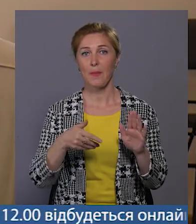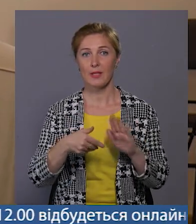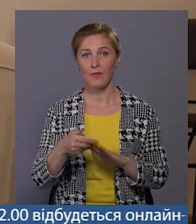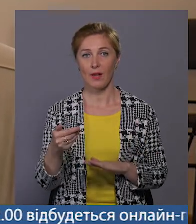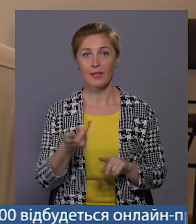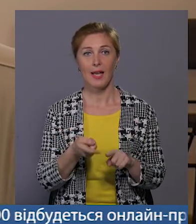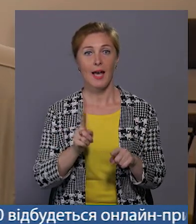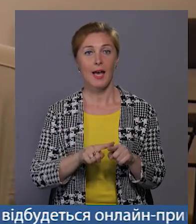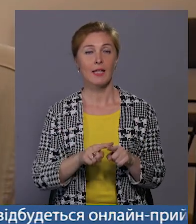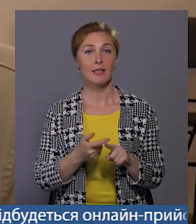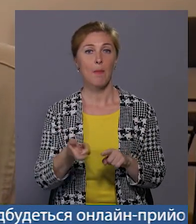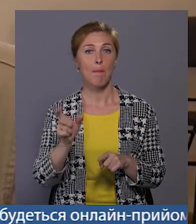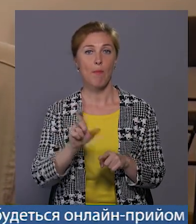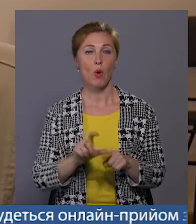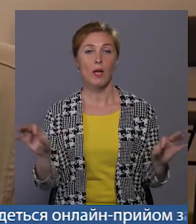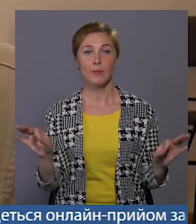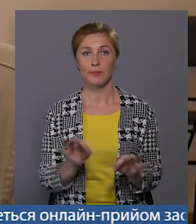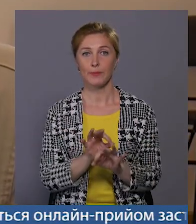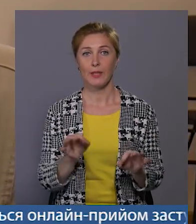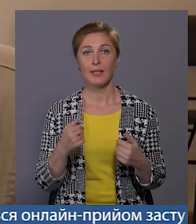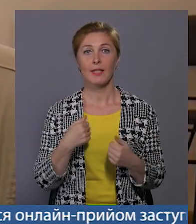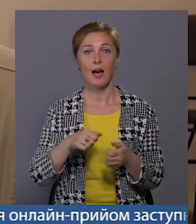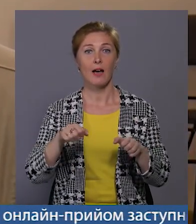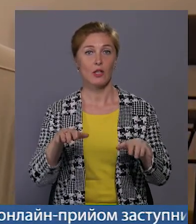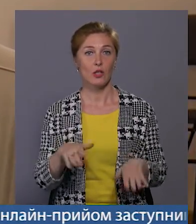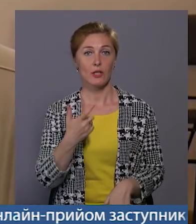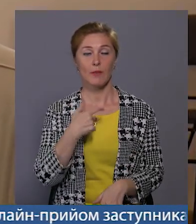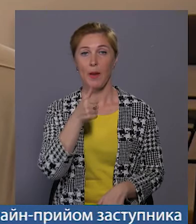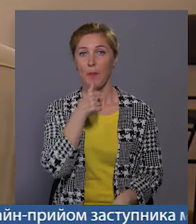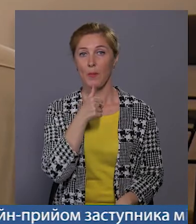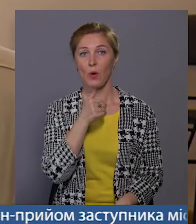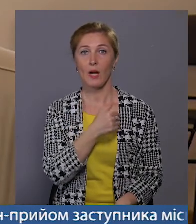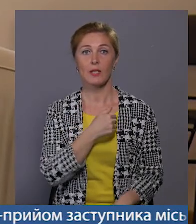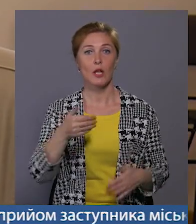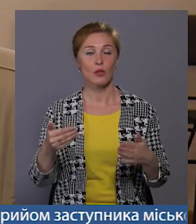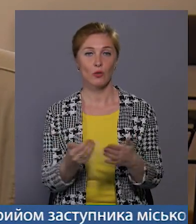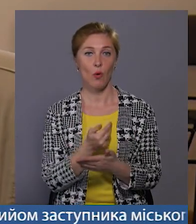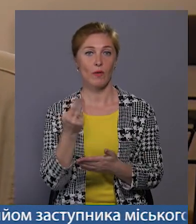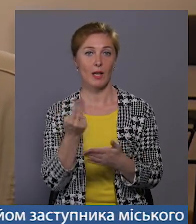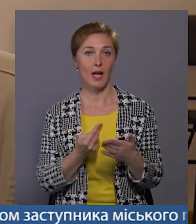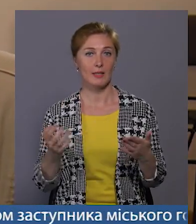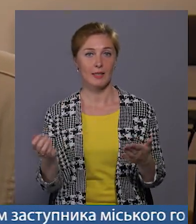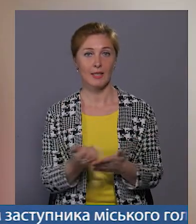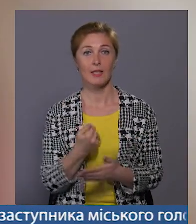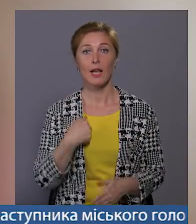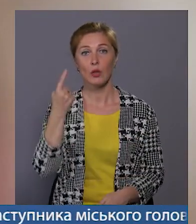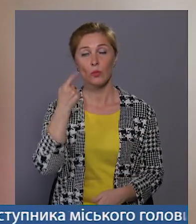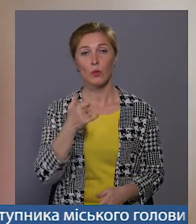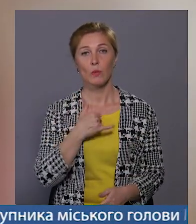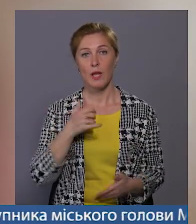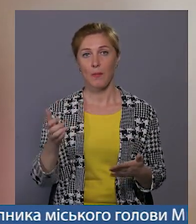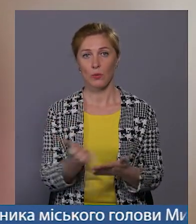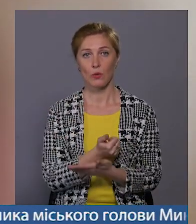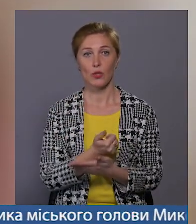більш джазова музика. Я вирішив себе в ній спробувати, хотів якісь нові краски знайти. Я думаю, у мене вийшло. До пісні